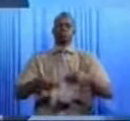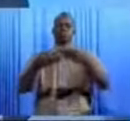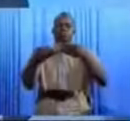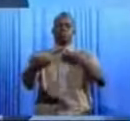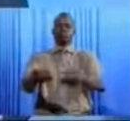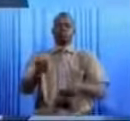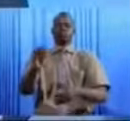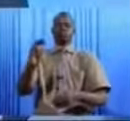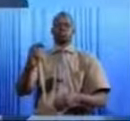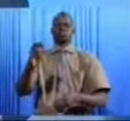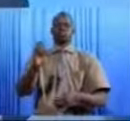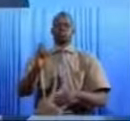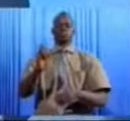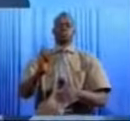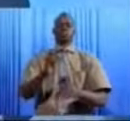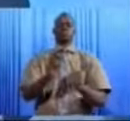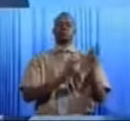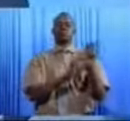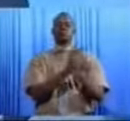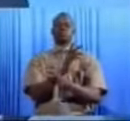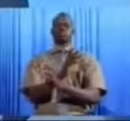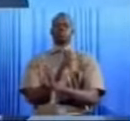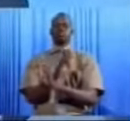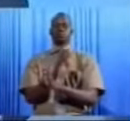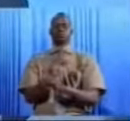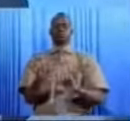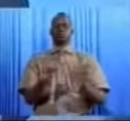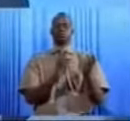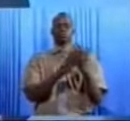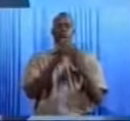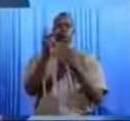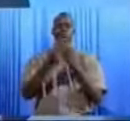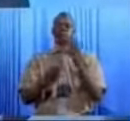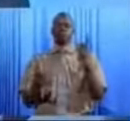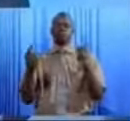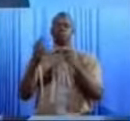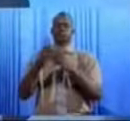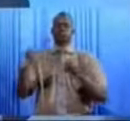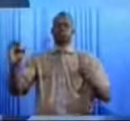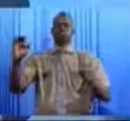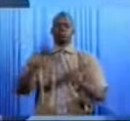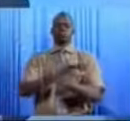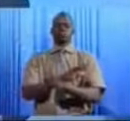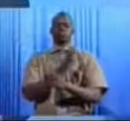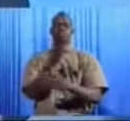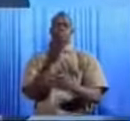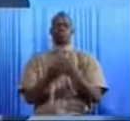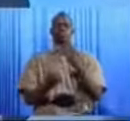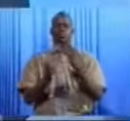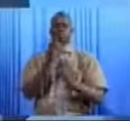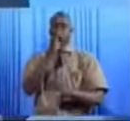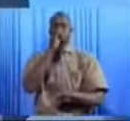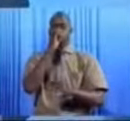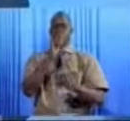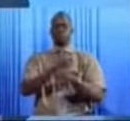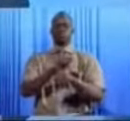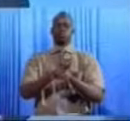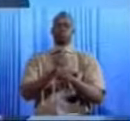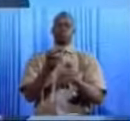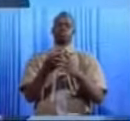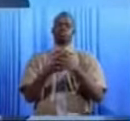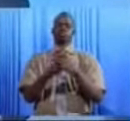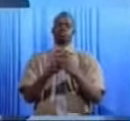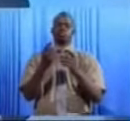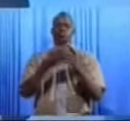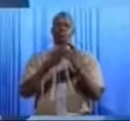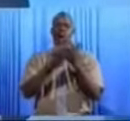pas la coopération allemagne pour réaliser un projet qui vise à combler le manque d'eau du chef-lieu du poni les travaux lancés le privé